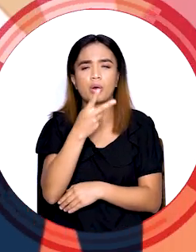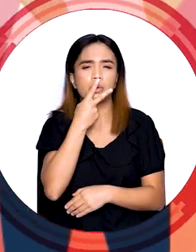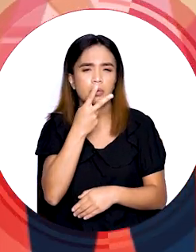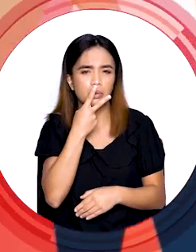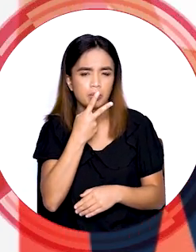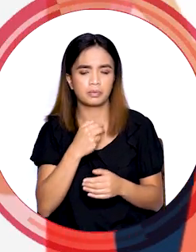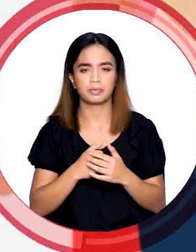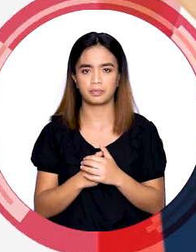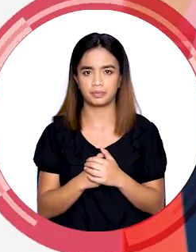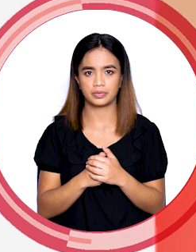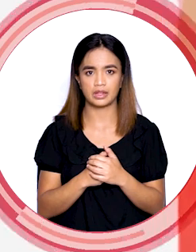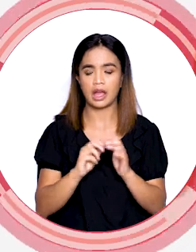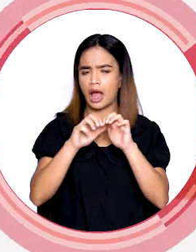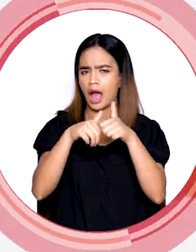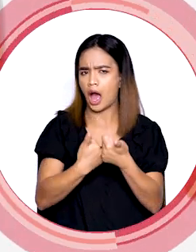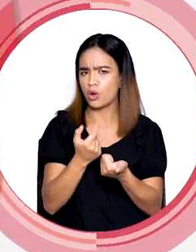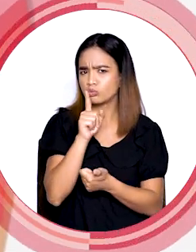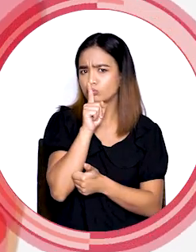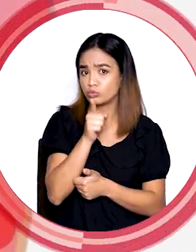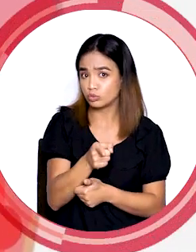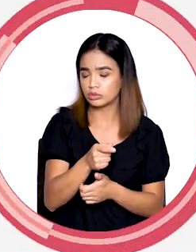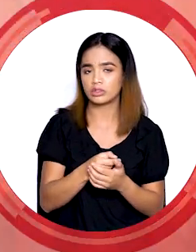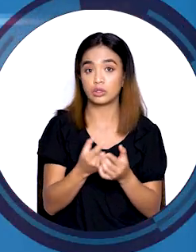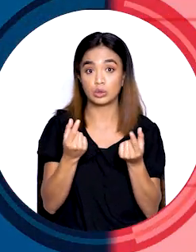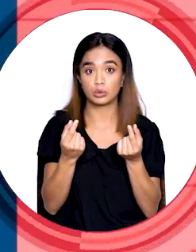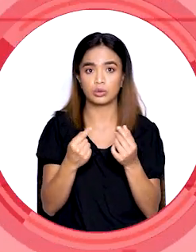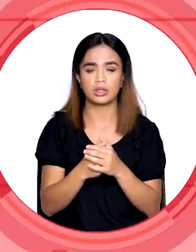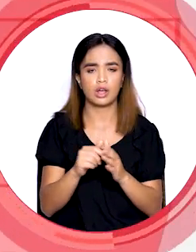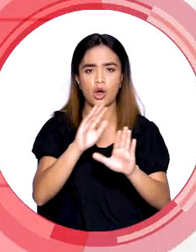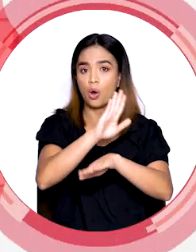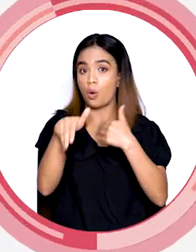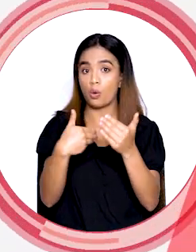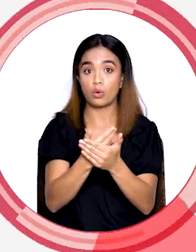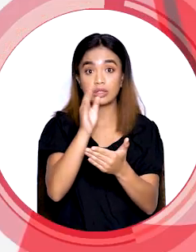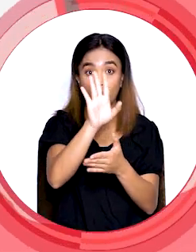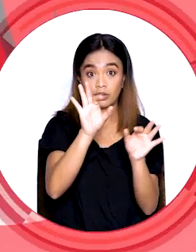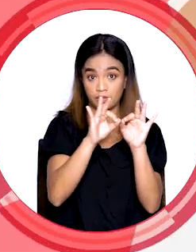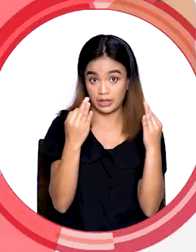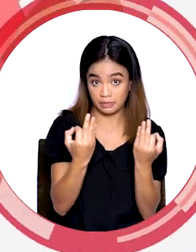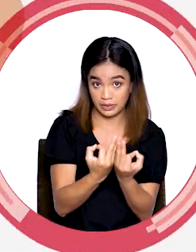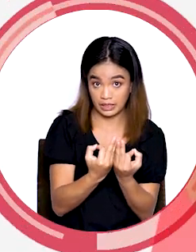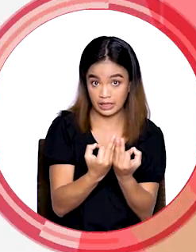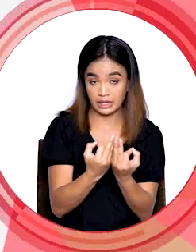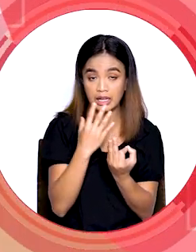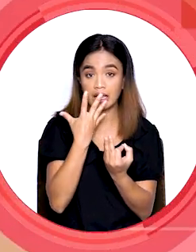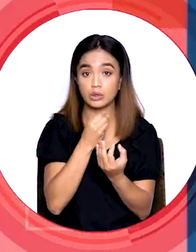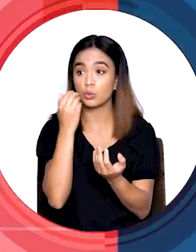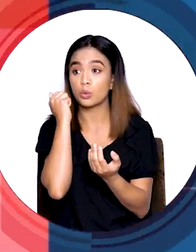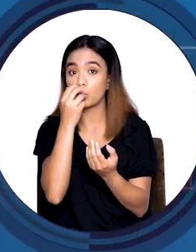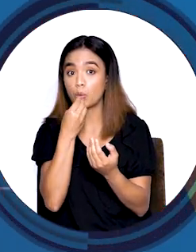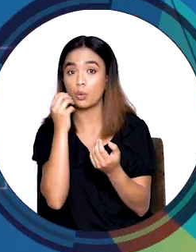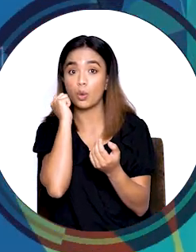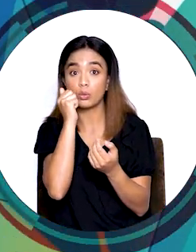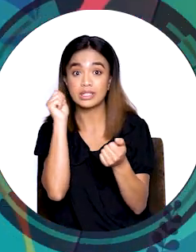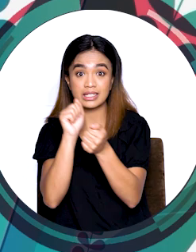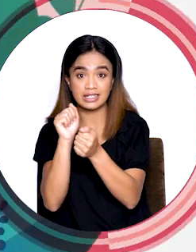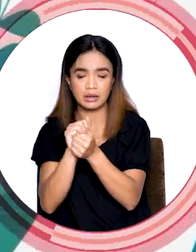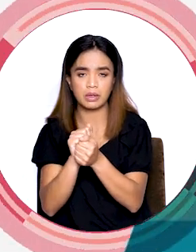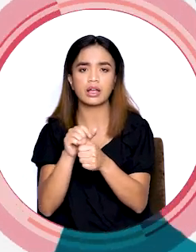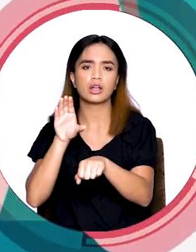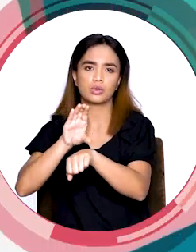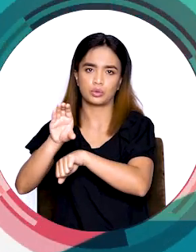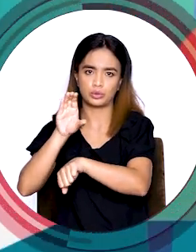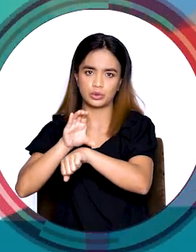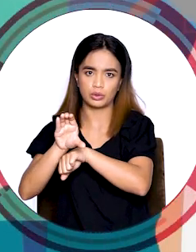o naninigarilyo. Para sigurado, ipakonsulta lahat ng mga kasama sa bahay at kadikit sa